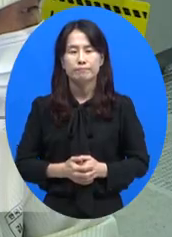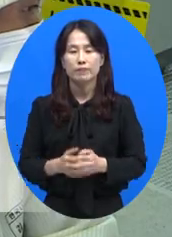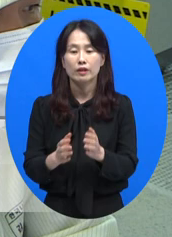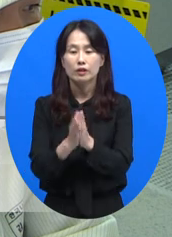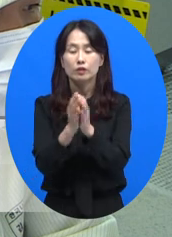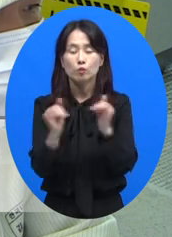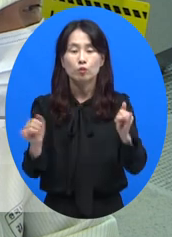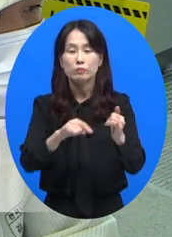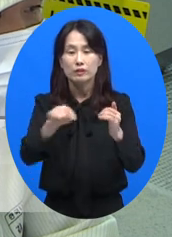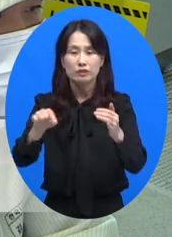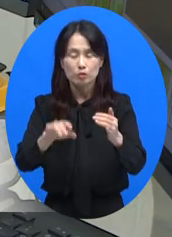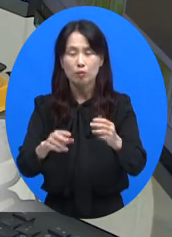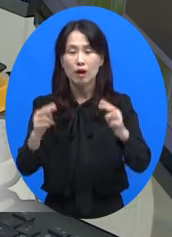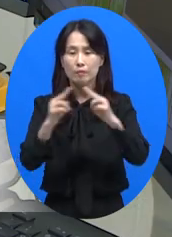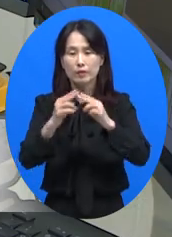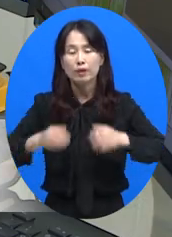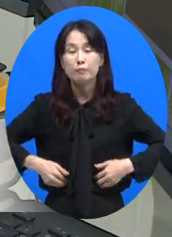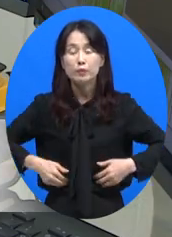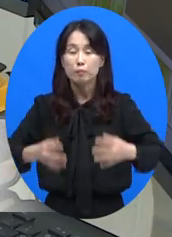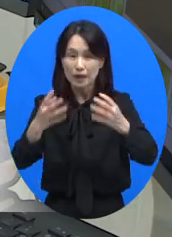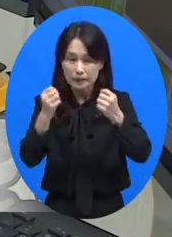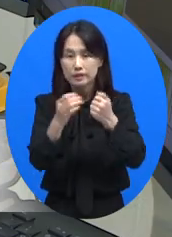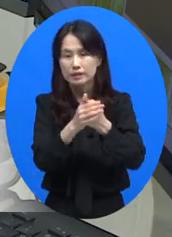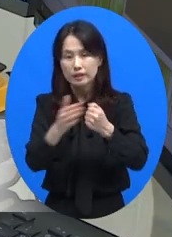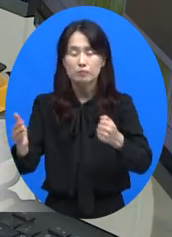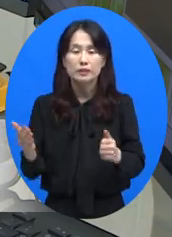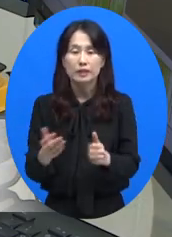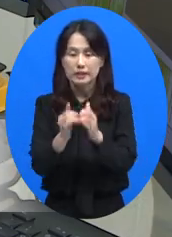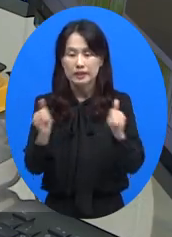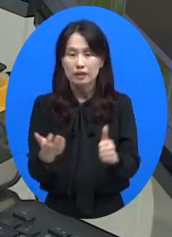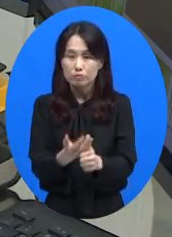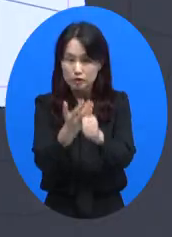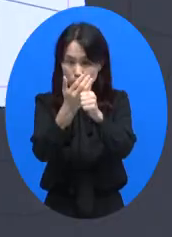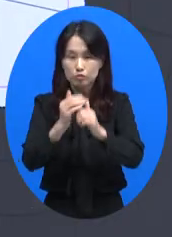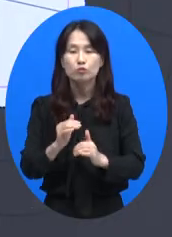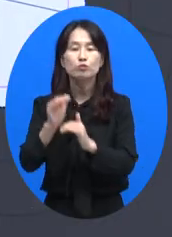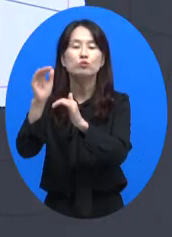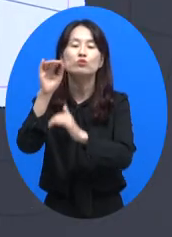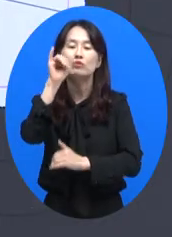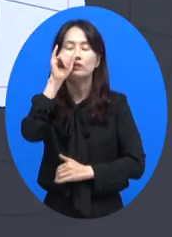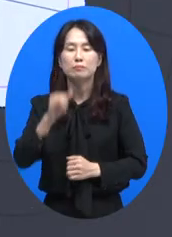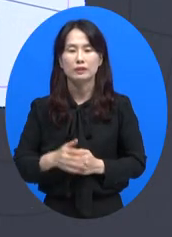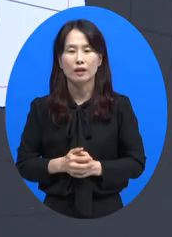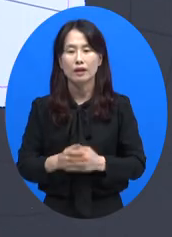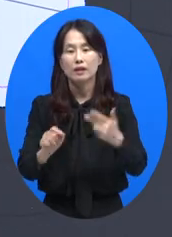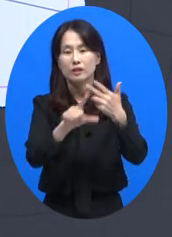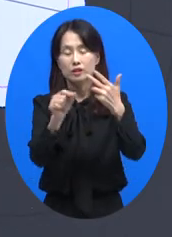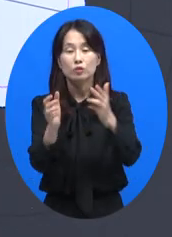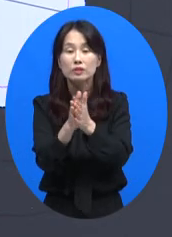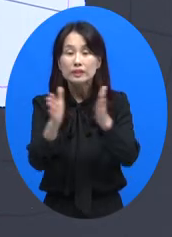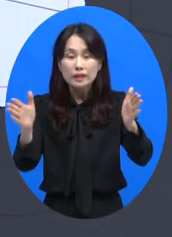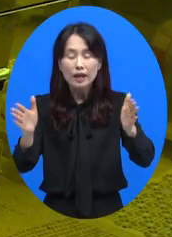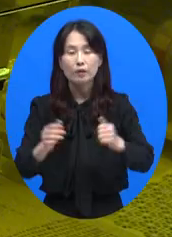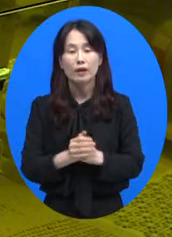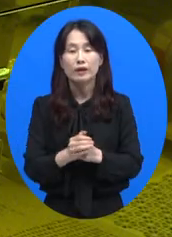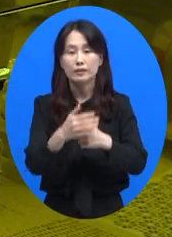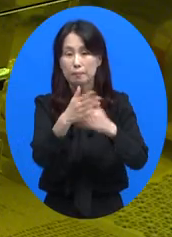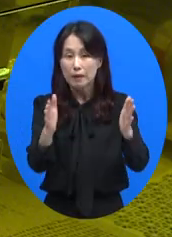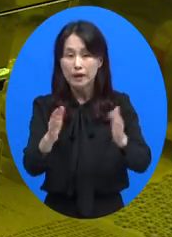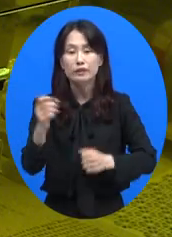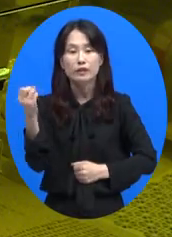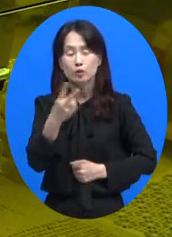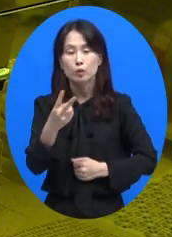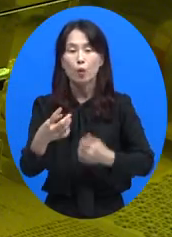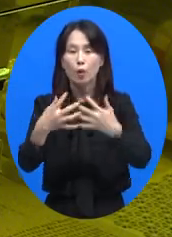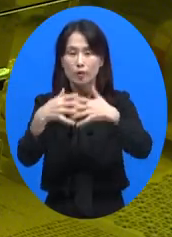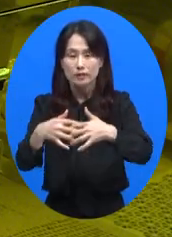경기도는 도민들과 도내 반도체 기업의 수요를 반영해 반도체 인재 양성 과정을 진행하고 있습니다. 7월 개강한 공정 과정